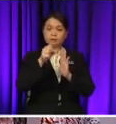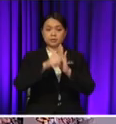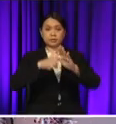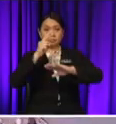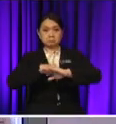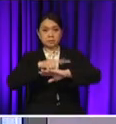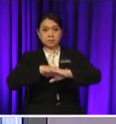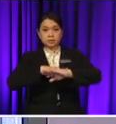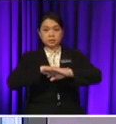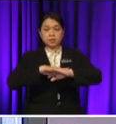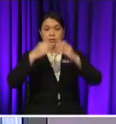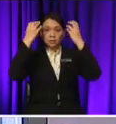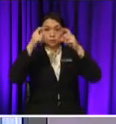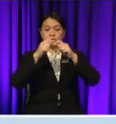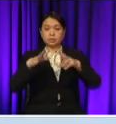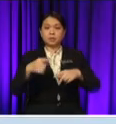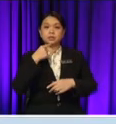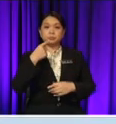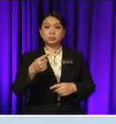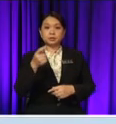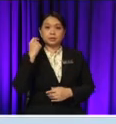di atas ini adalah